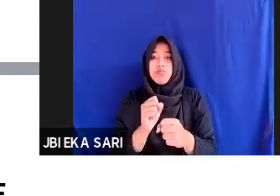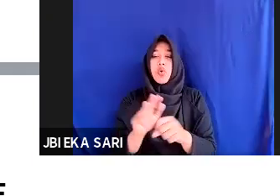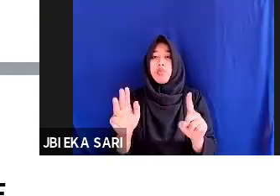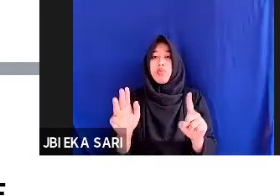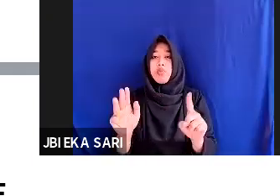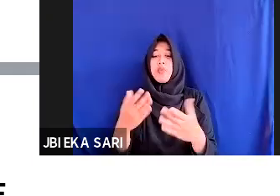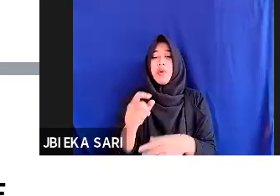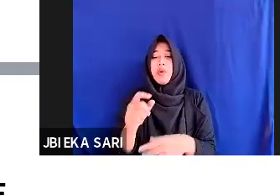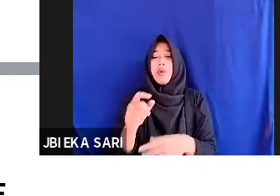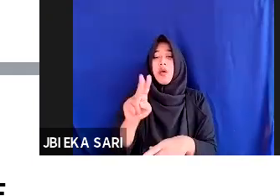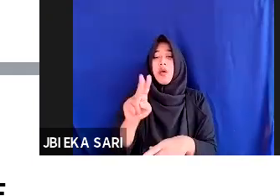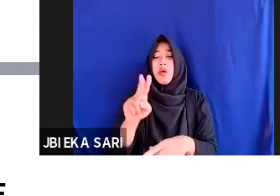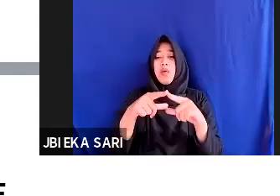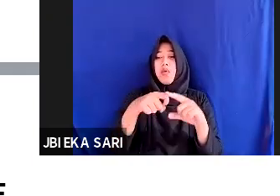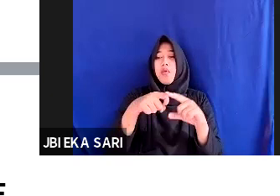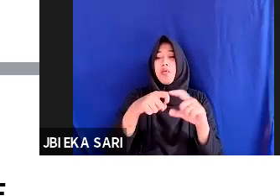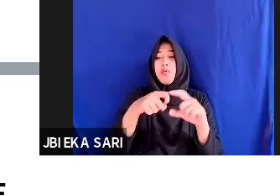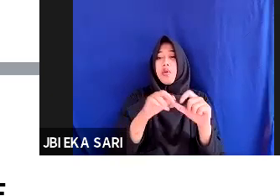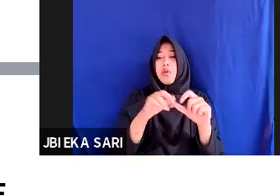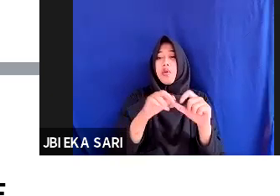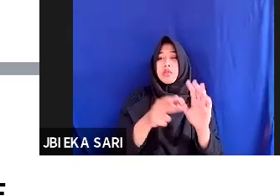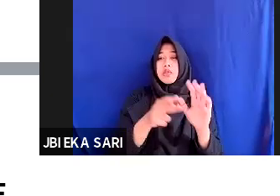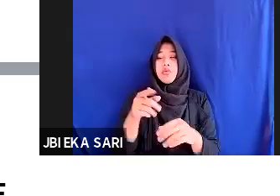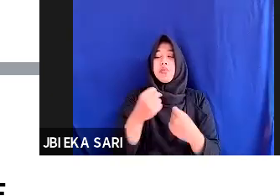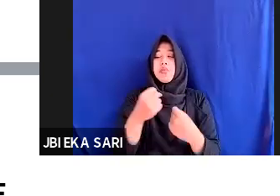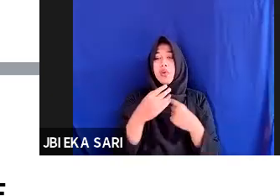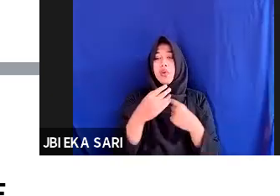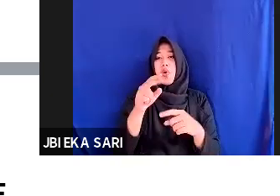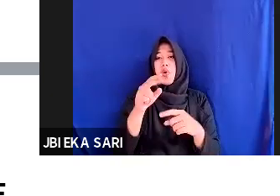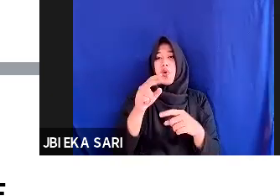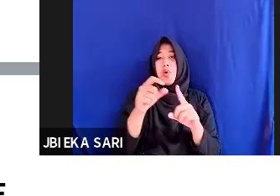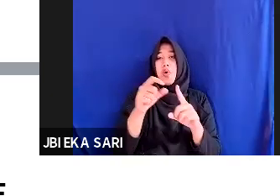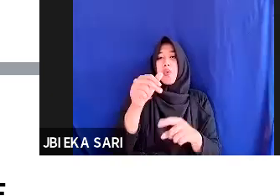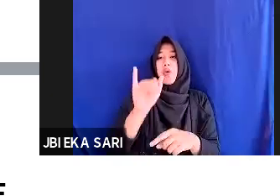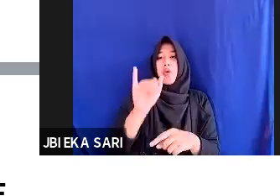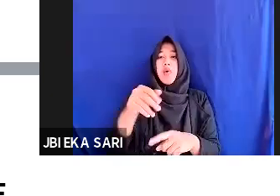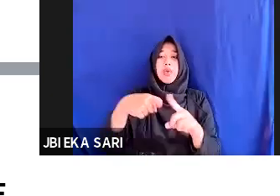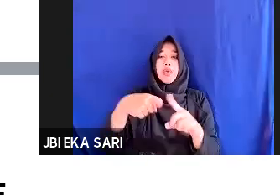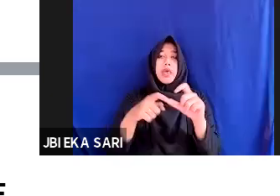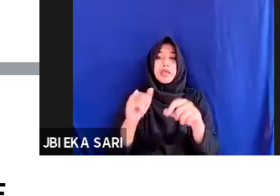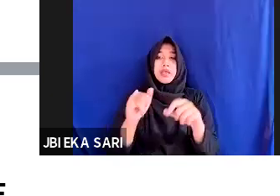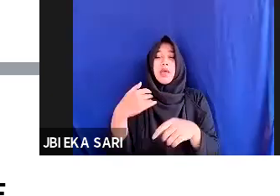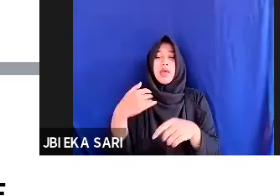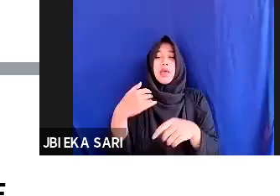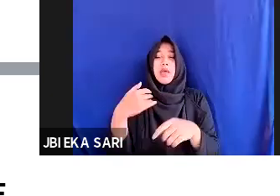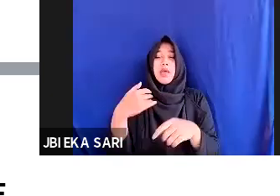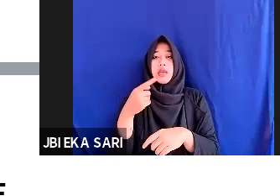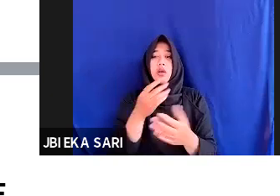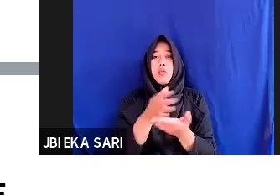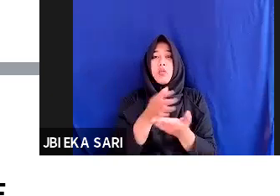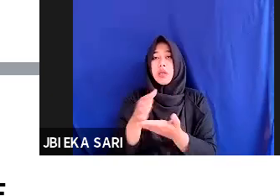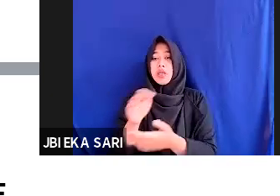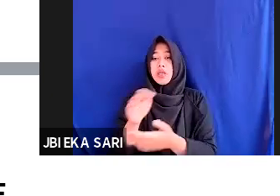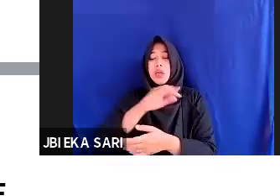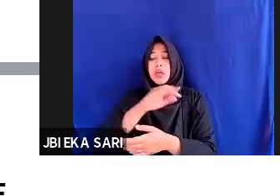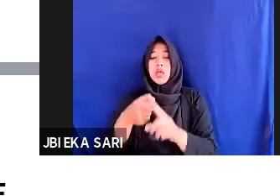mempengaruhi proyeksi yang ada. Tapi paling tidak yang ingin saya sharing, dari semua negara yang menghadapi COVID dan